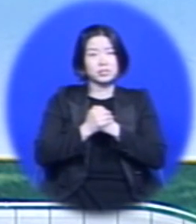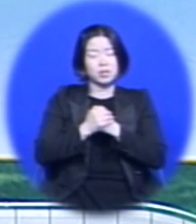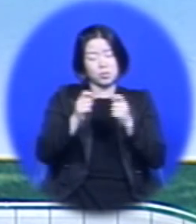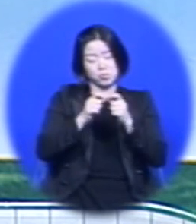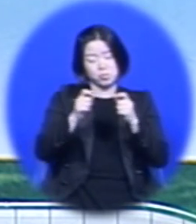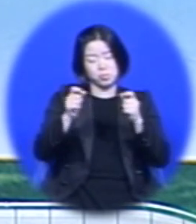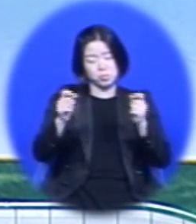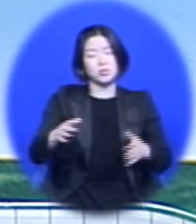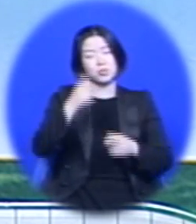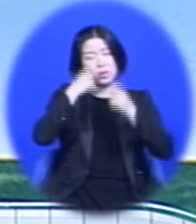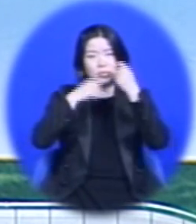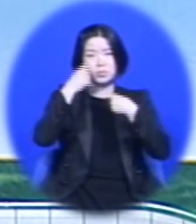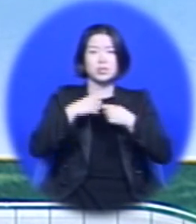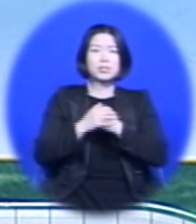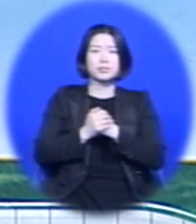한참을 울어요.